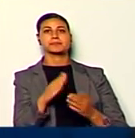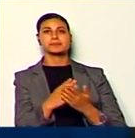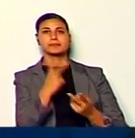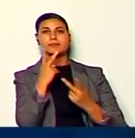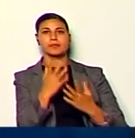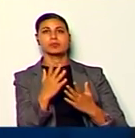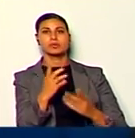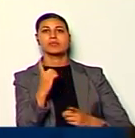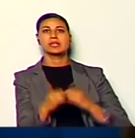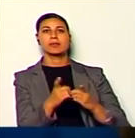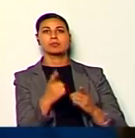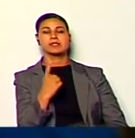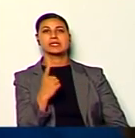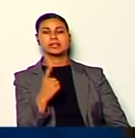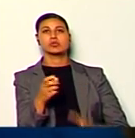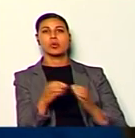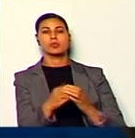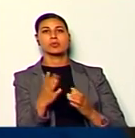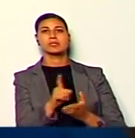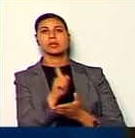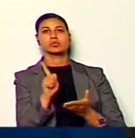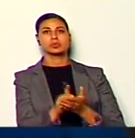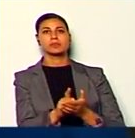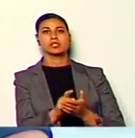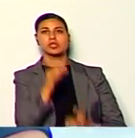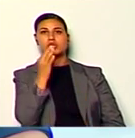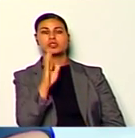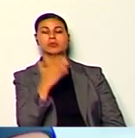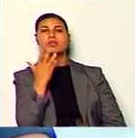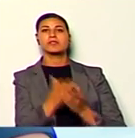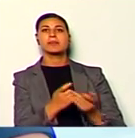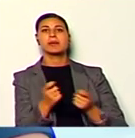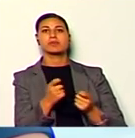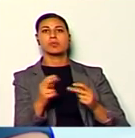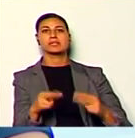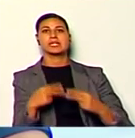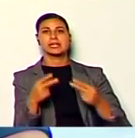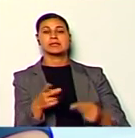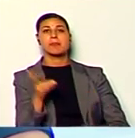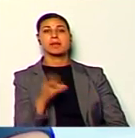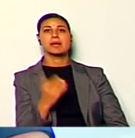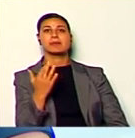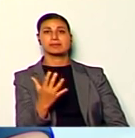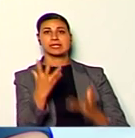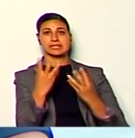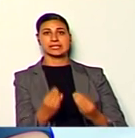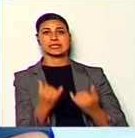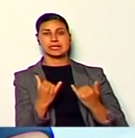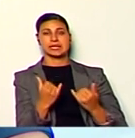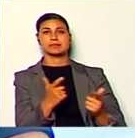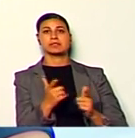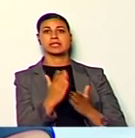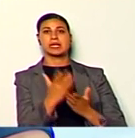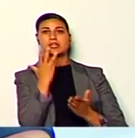ბუნებრივი რეფორმის ერთ-ერთი კომპონენტი, რომელიც აუცილებლად შემდგომ თვითმმართველობას გადაეცემა. ეს მაგრამ რამდენად დღეს და რამდენად მზად